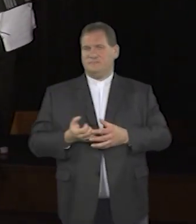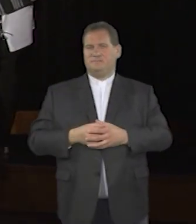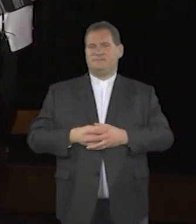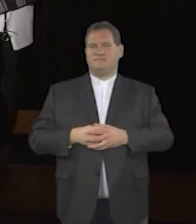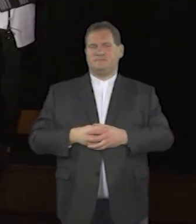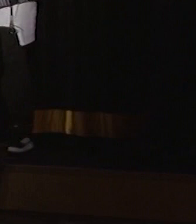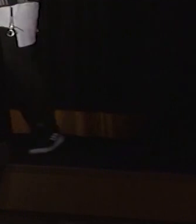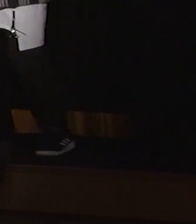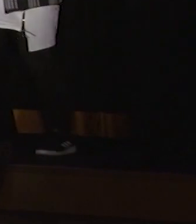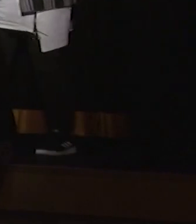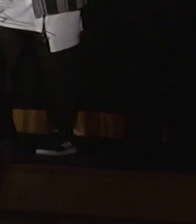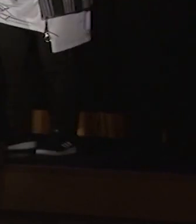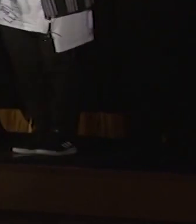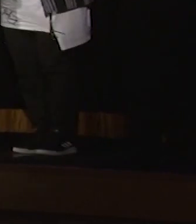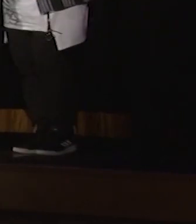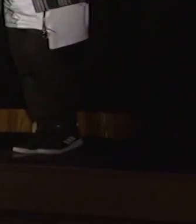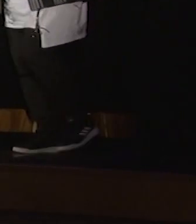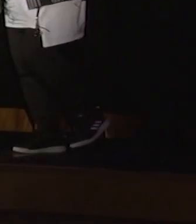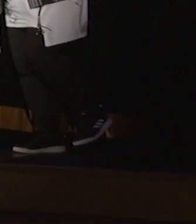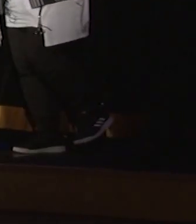Jeszcze jeden.